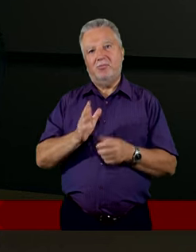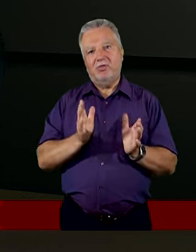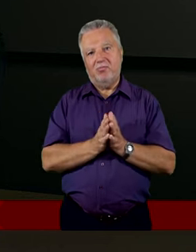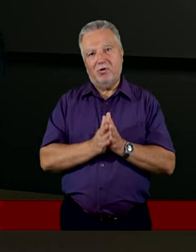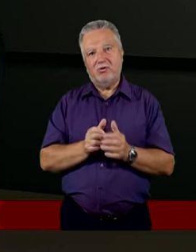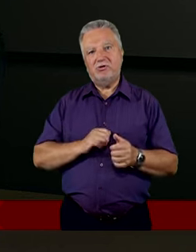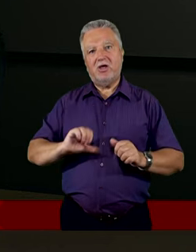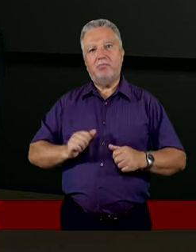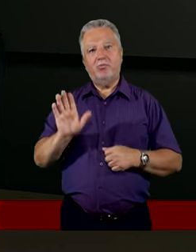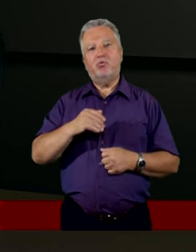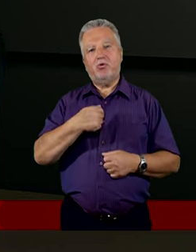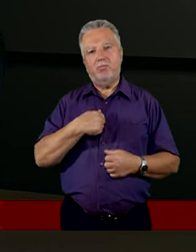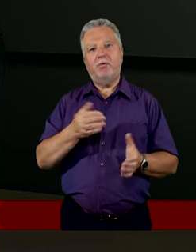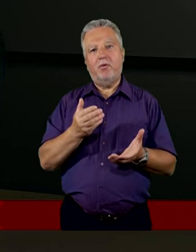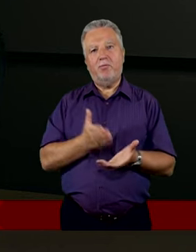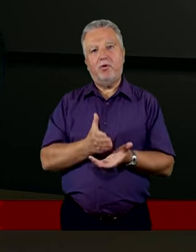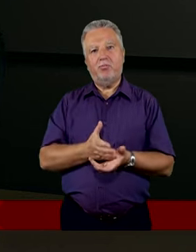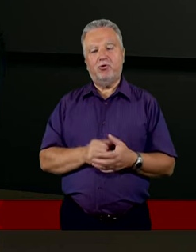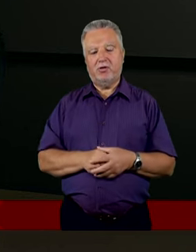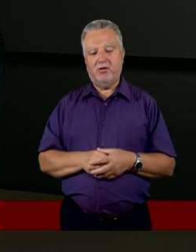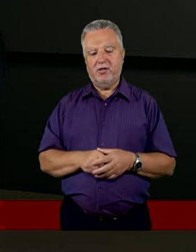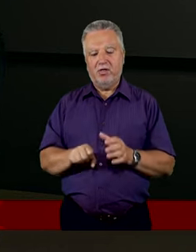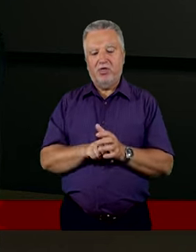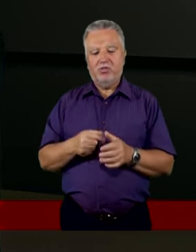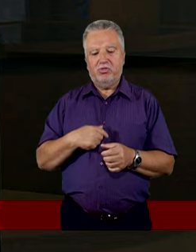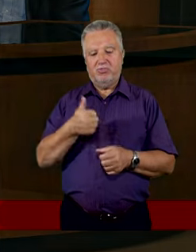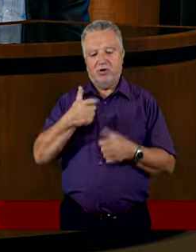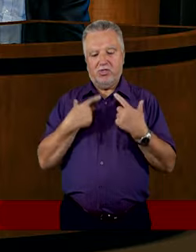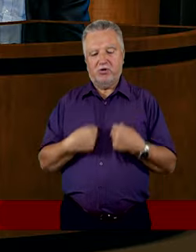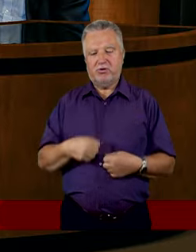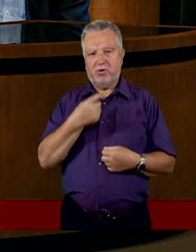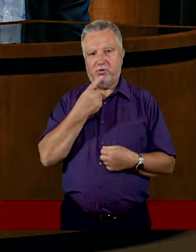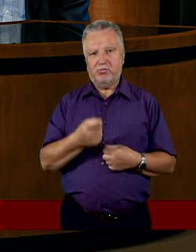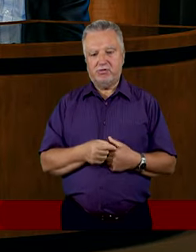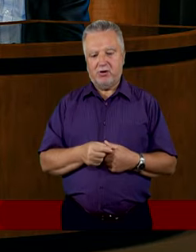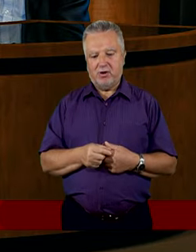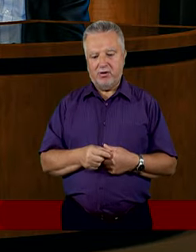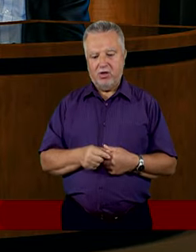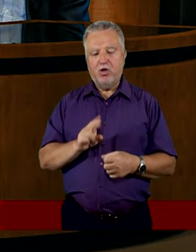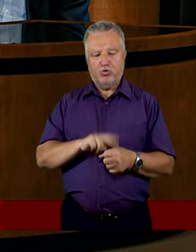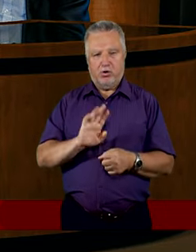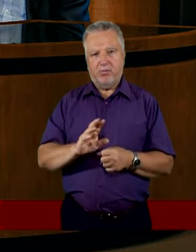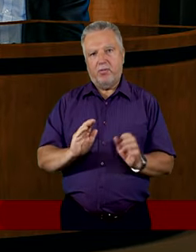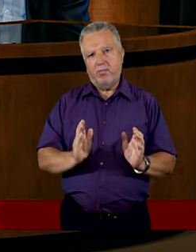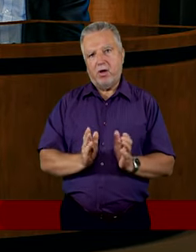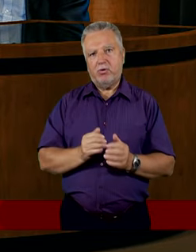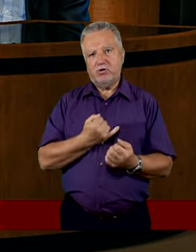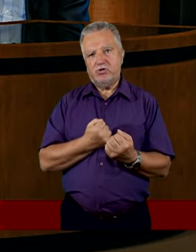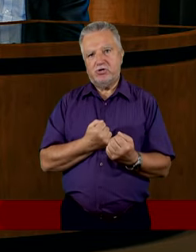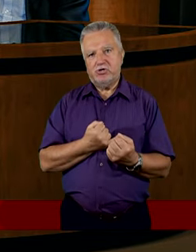będę się modlił, żeby Pan mi też w tym pomógł. No, do mnie jedna osoba ostatnio powiedziała, która ma małe